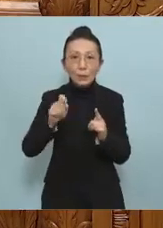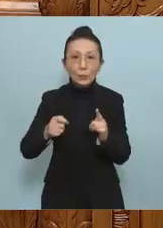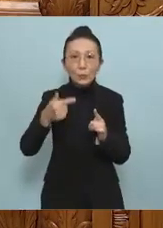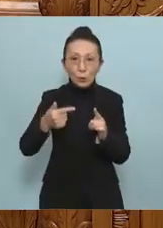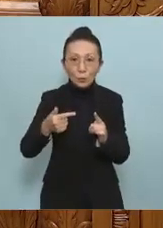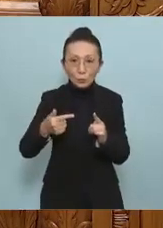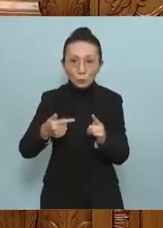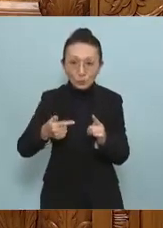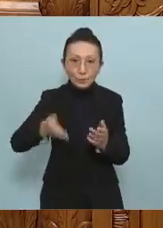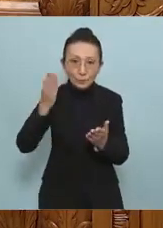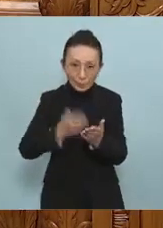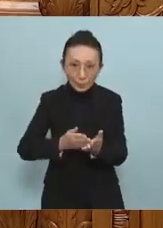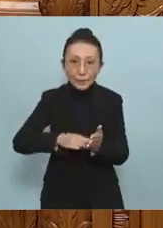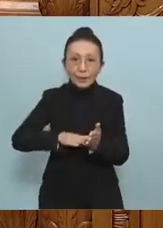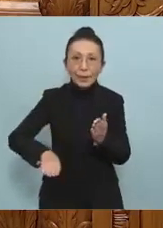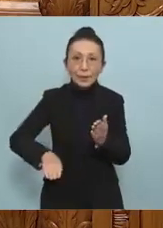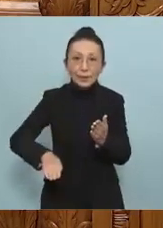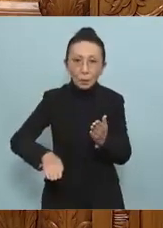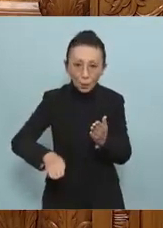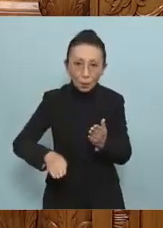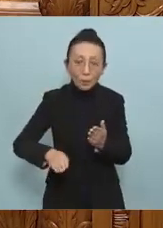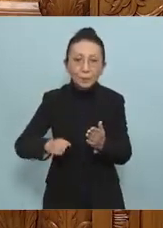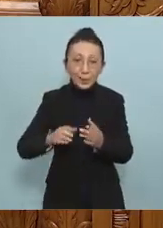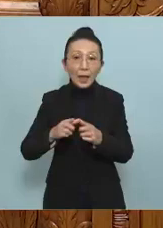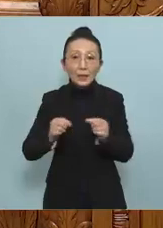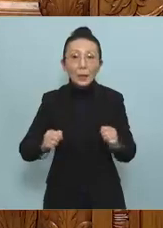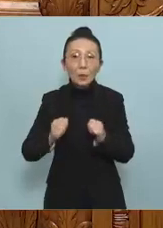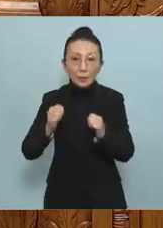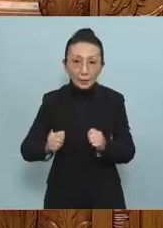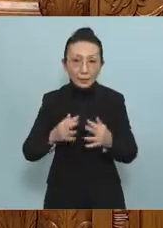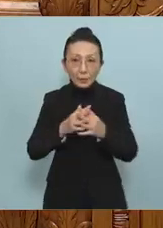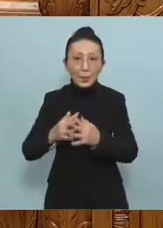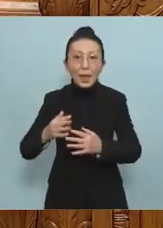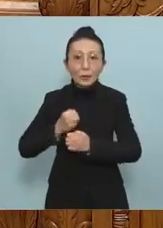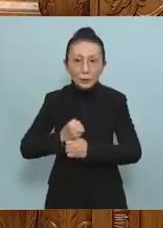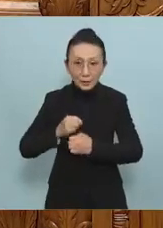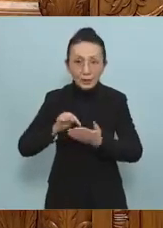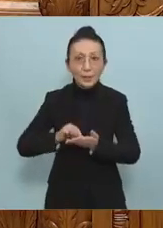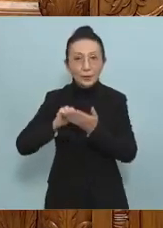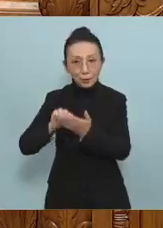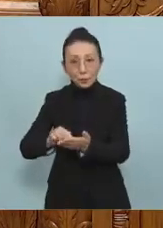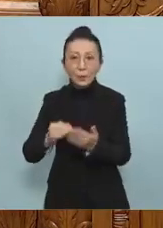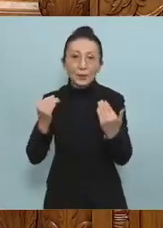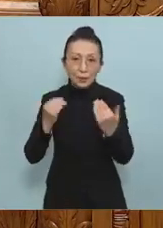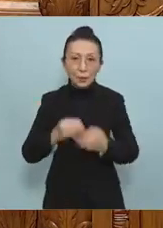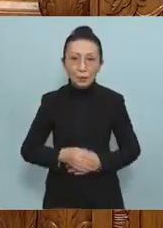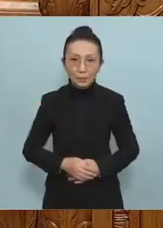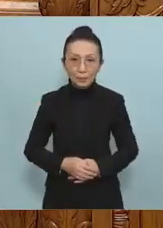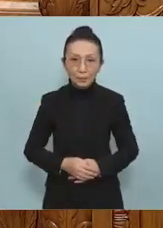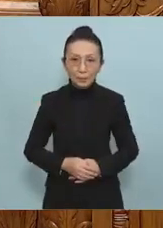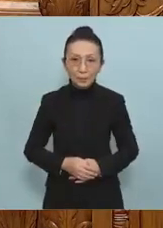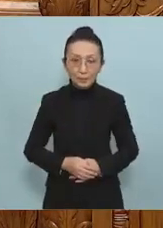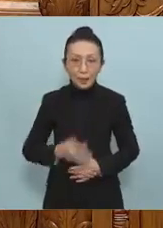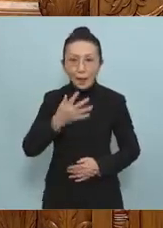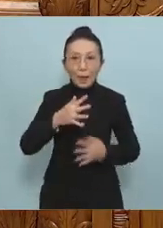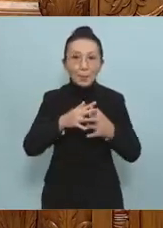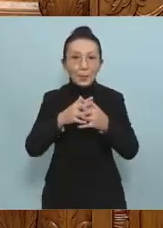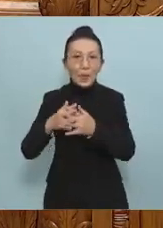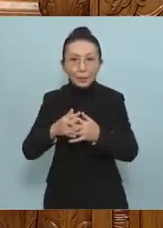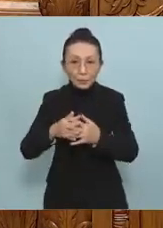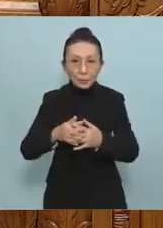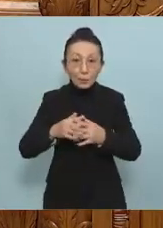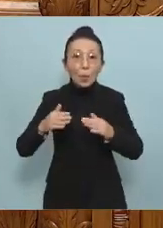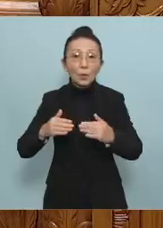を在日米軍に要請すべきではありませんか。米軍機による事故は、部品や装備